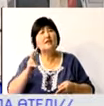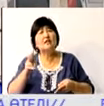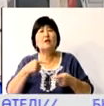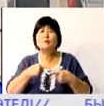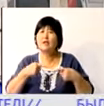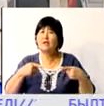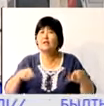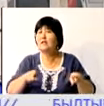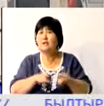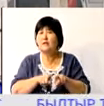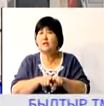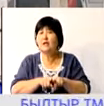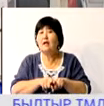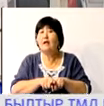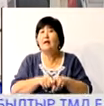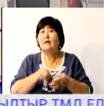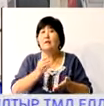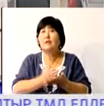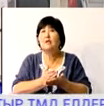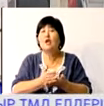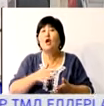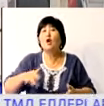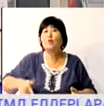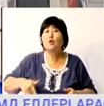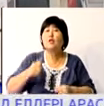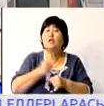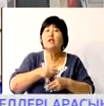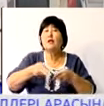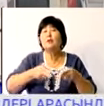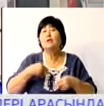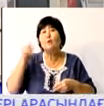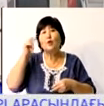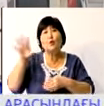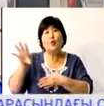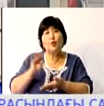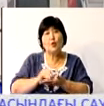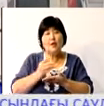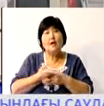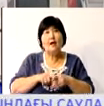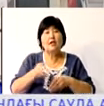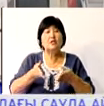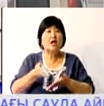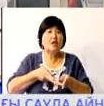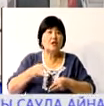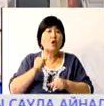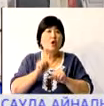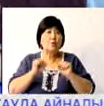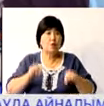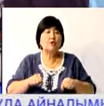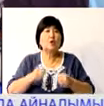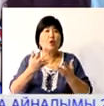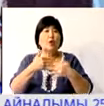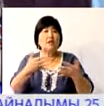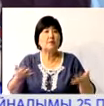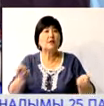нефректомия, лапароскопиялық кистектомия, бүйрек кесетін оталарды үйреніп келдік. Оған жасауға қазір мүмкіншілік құрал жабдықтар келді.